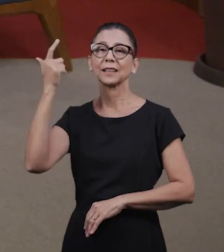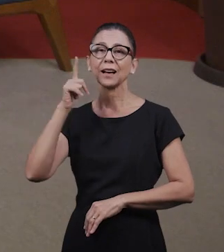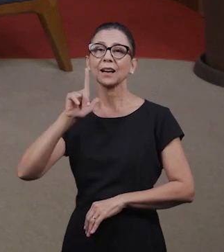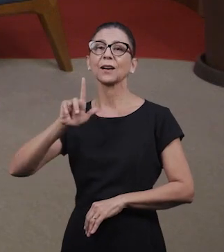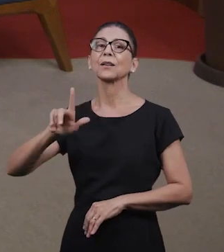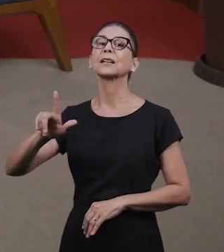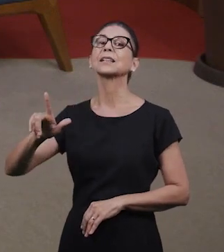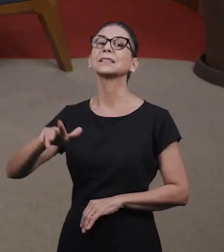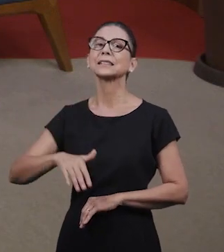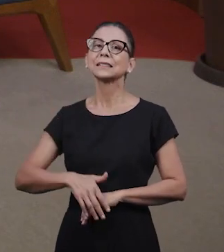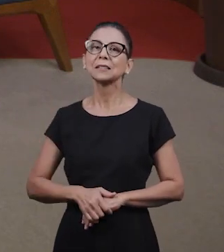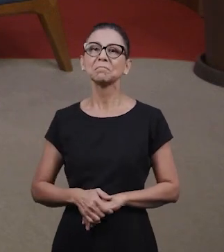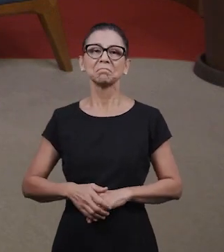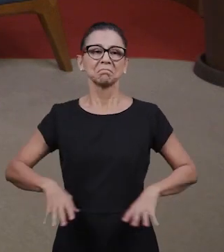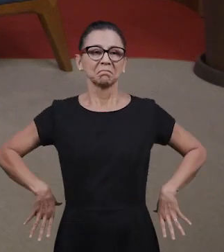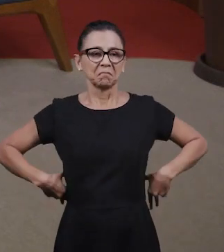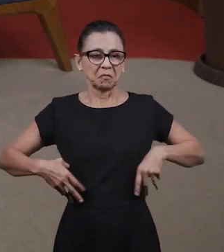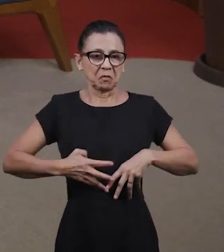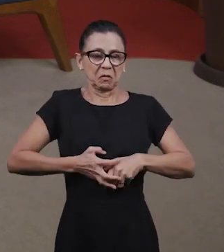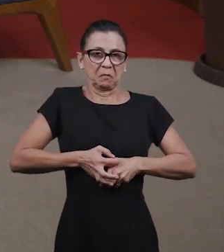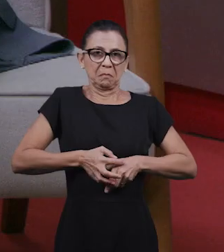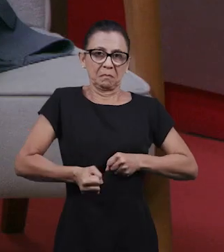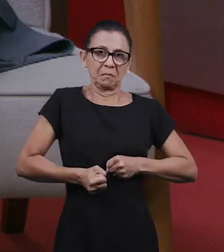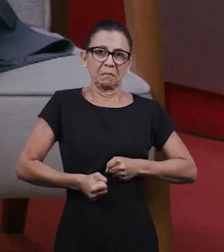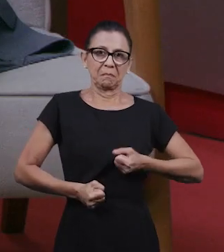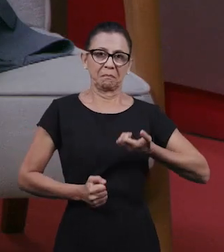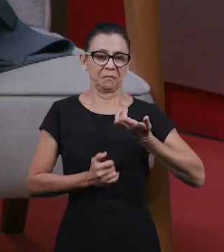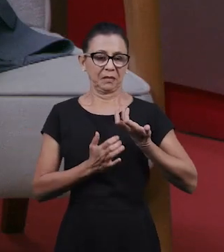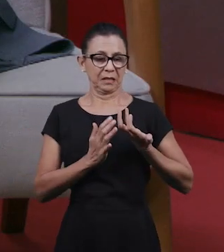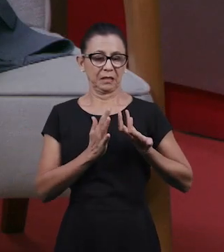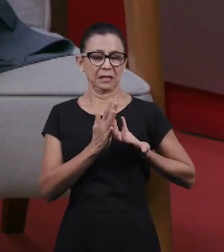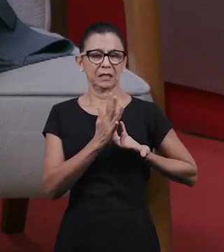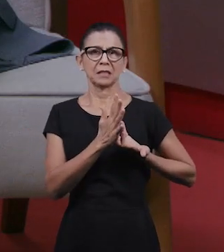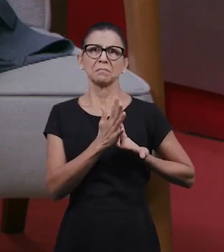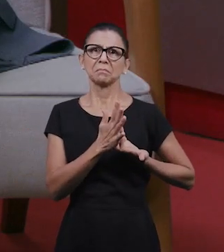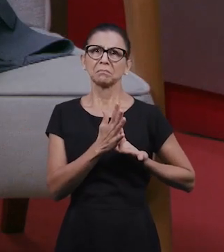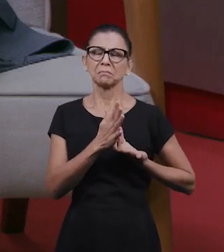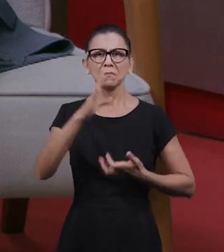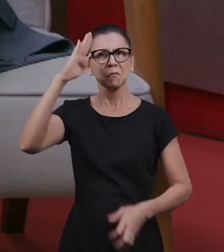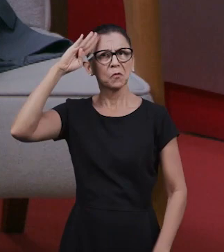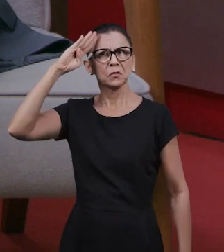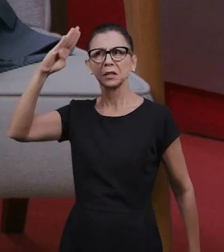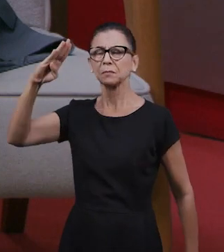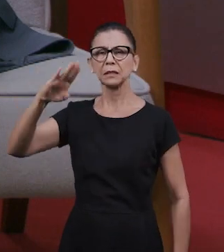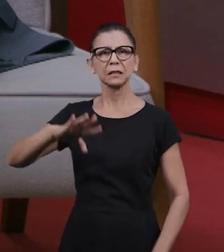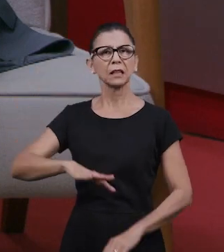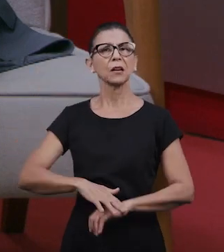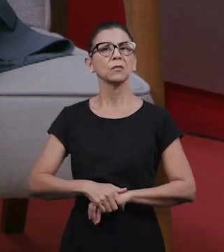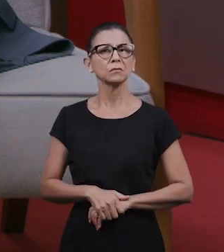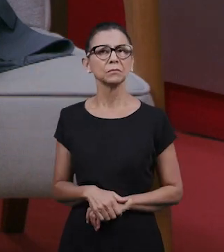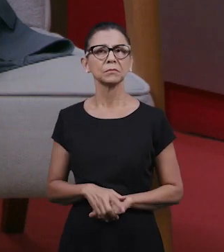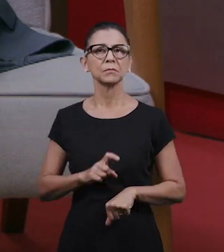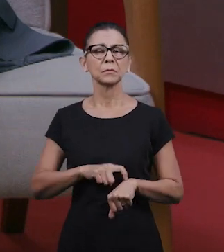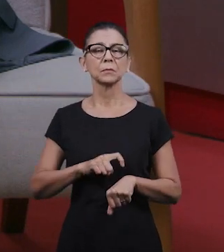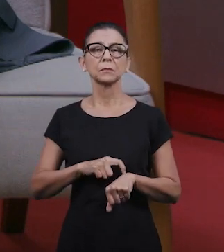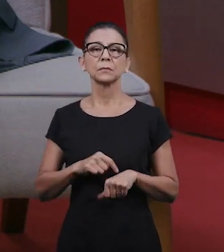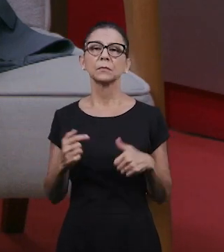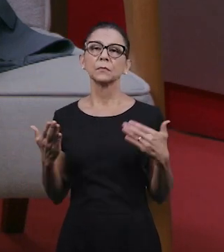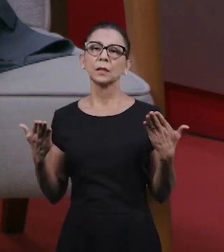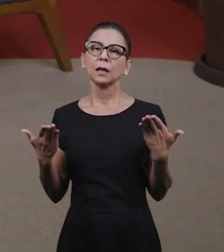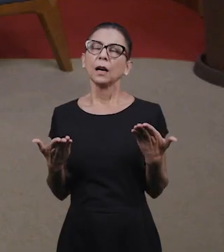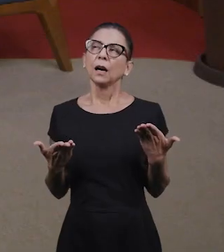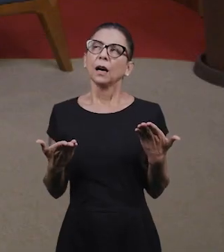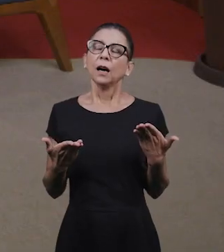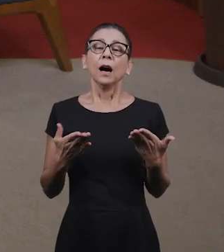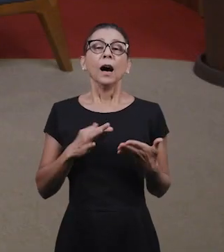Ce détail de reins saints et lampes allumées, les deux aspects fondamentaux essentiels pour ce moment.